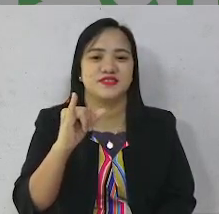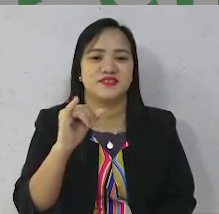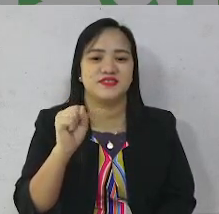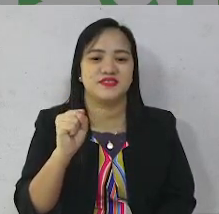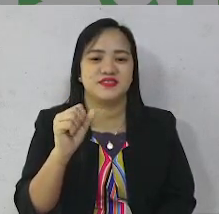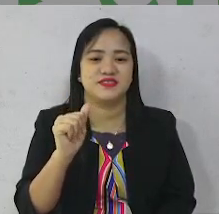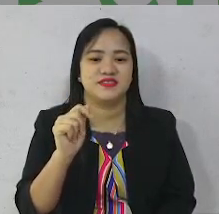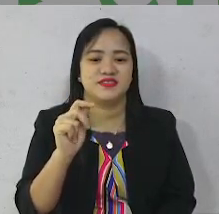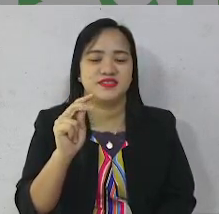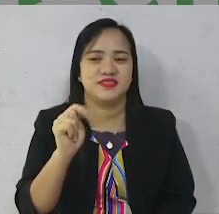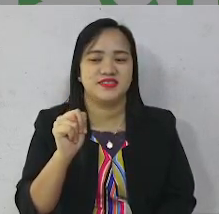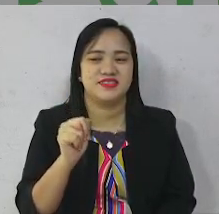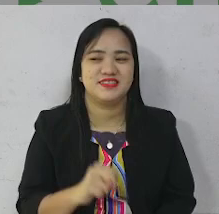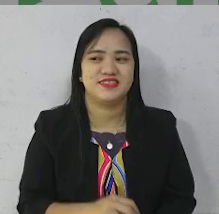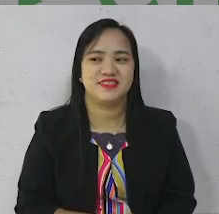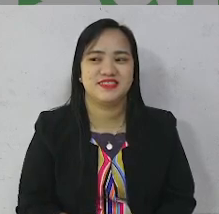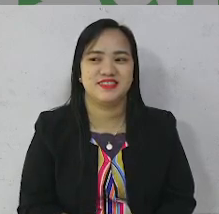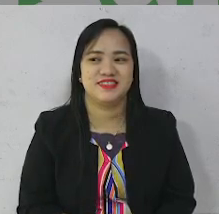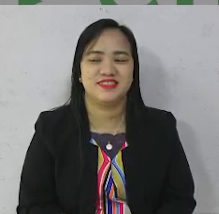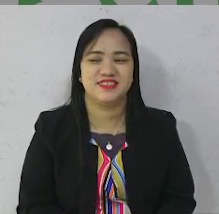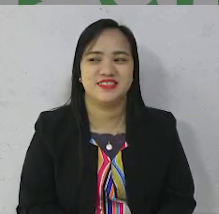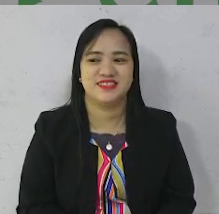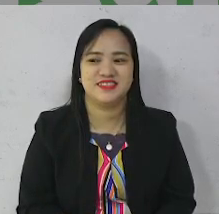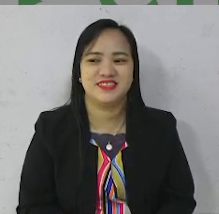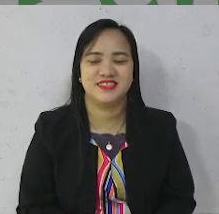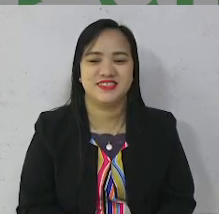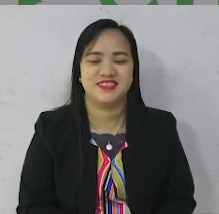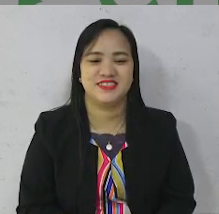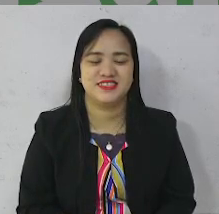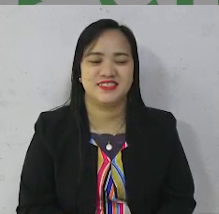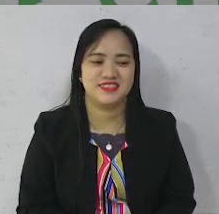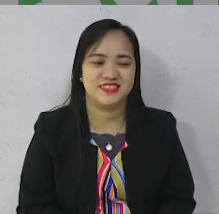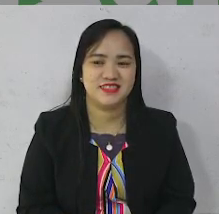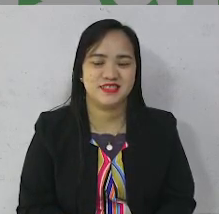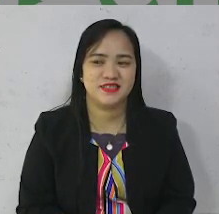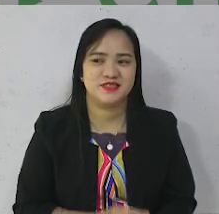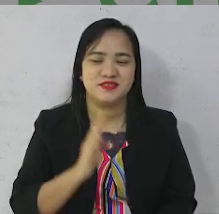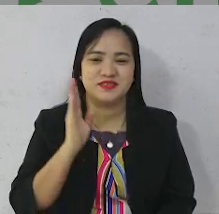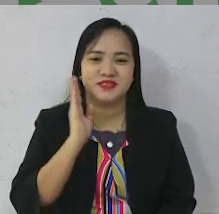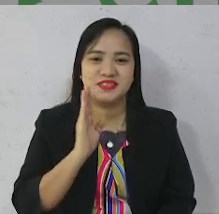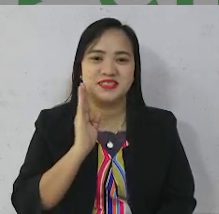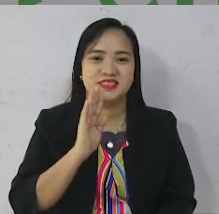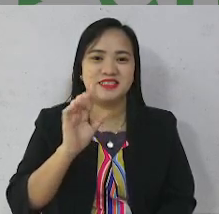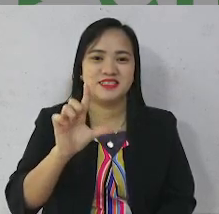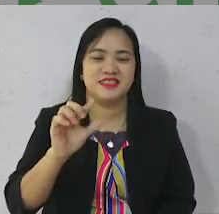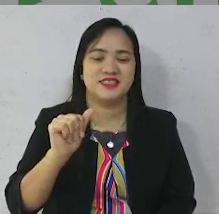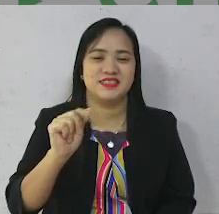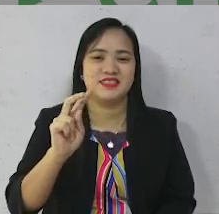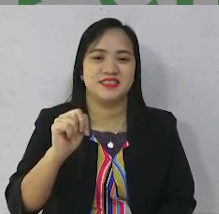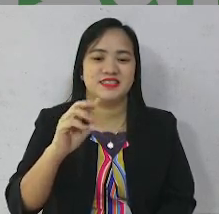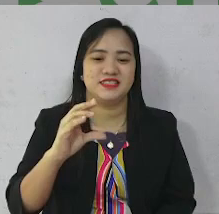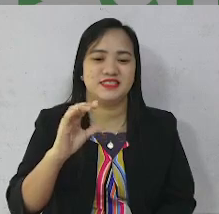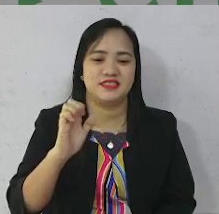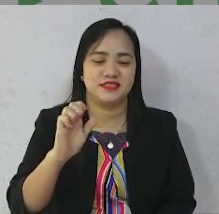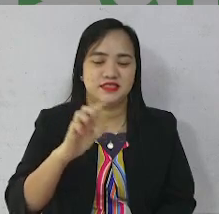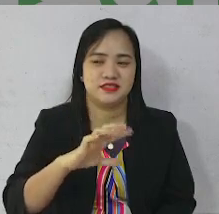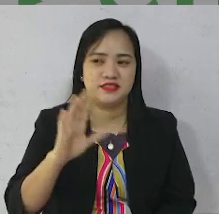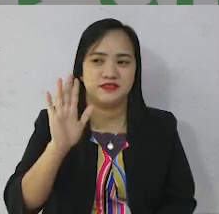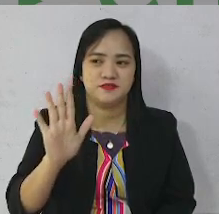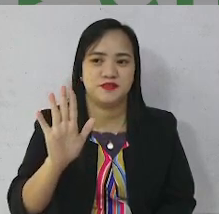mas malayo kanila tsaka si sir lumel Kasi ano yan eh Grabe naman yun 5557 yan eh